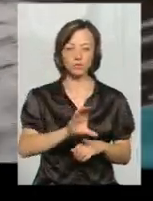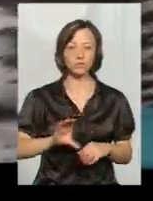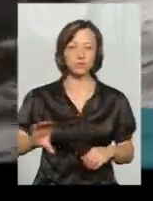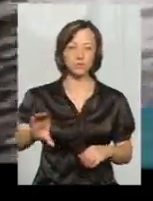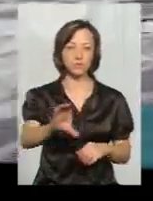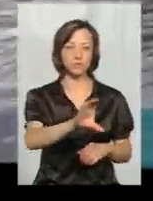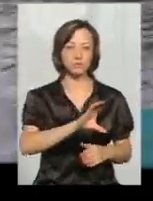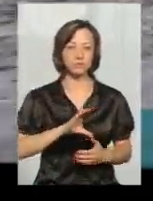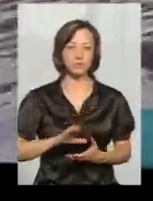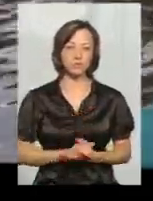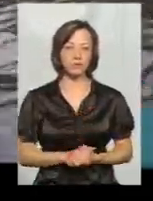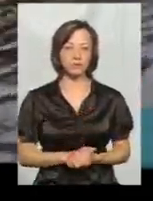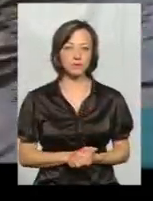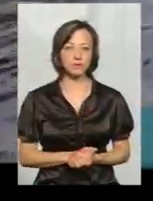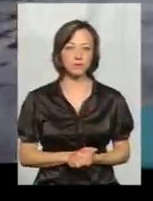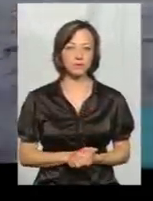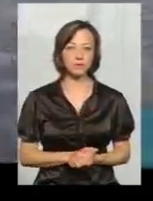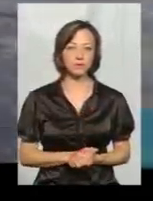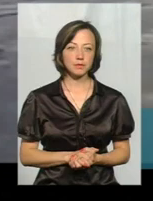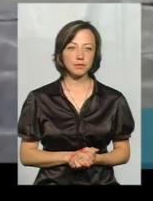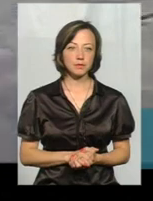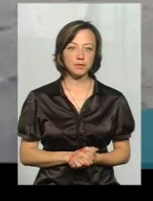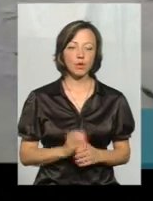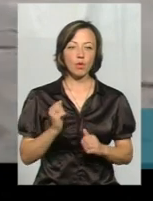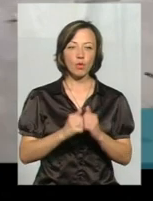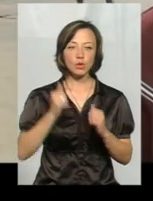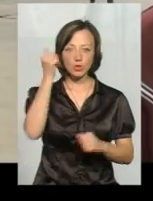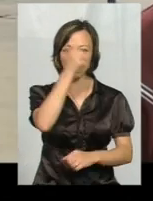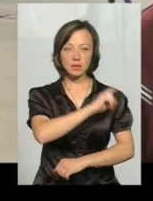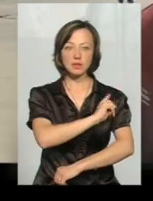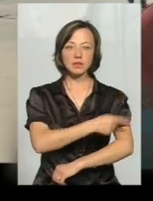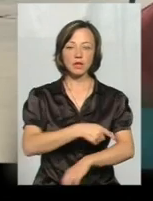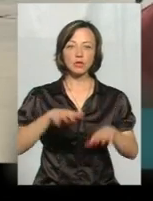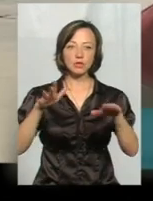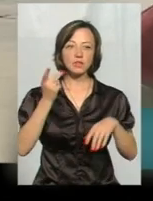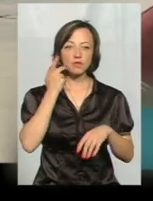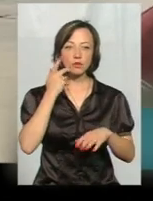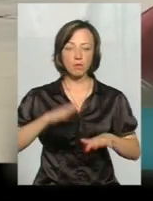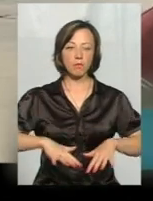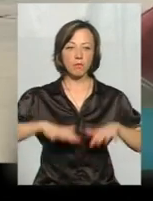під самі холодильники це все було пролито. Кожний рік, коли проливні дожді, у нас тут завжди потоп.